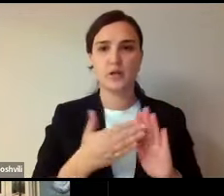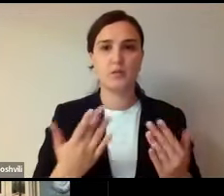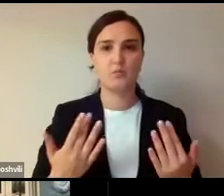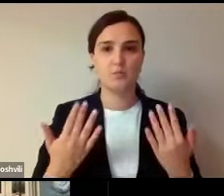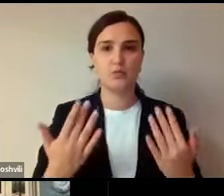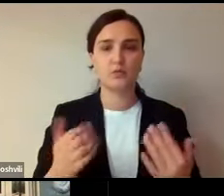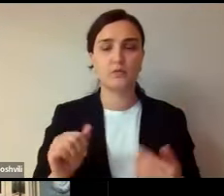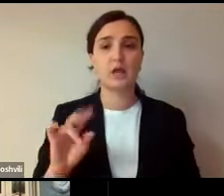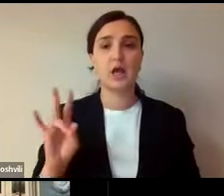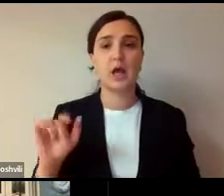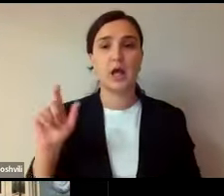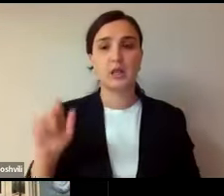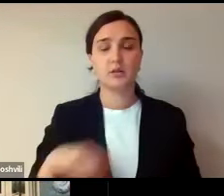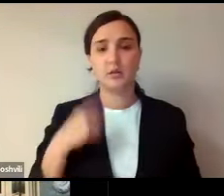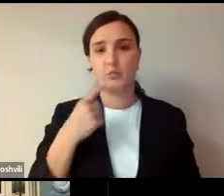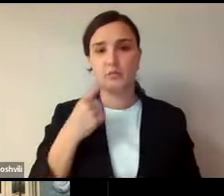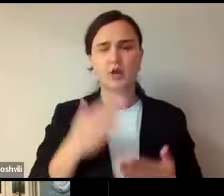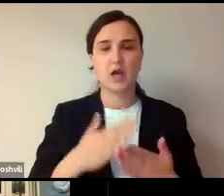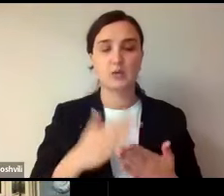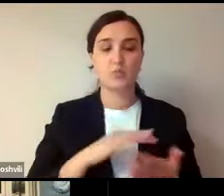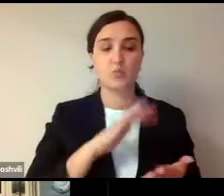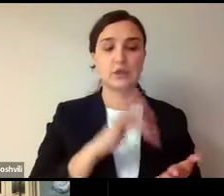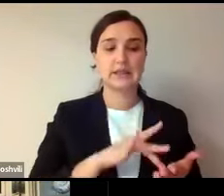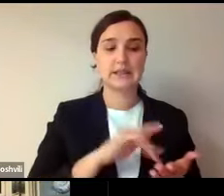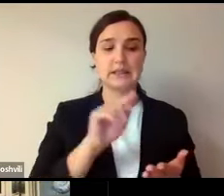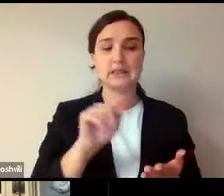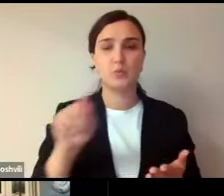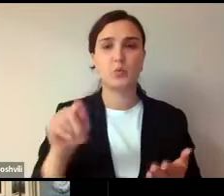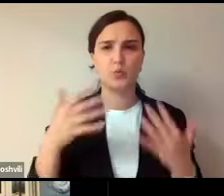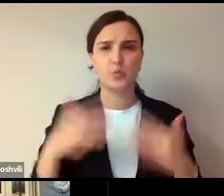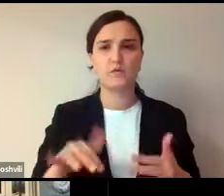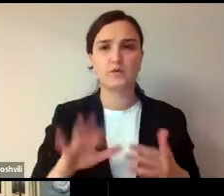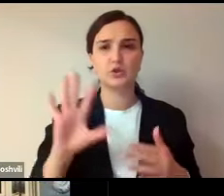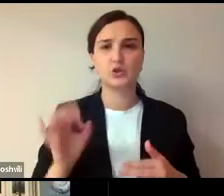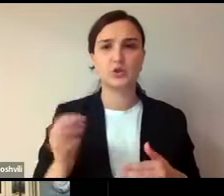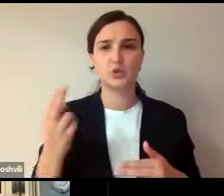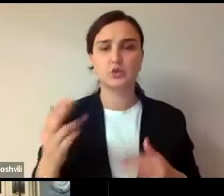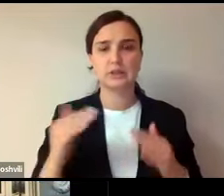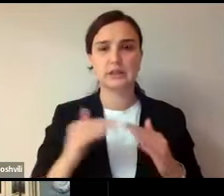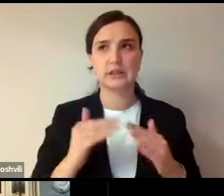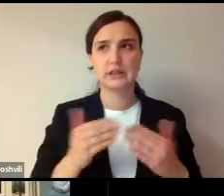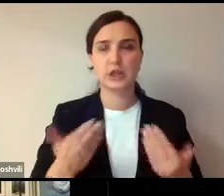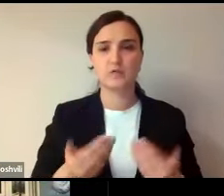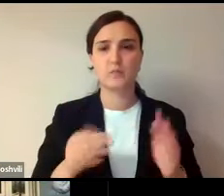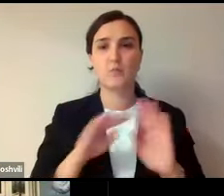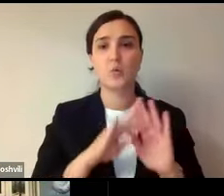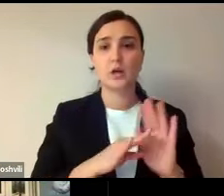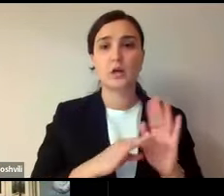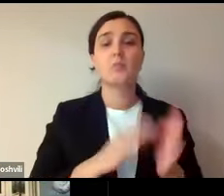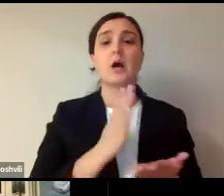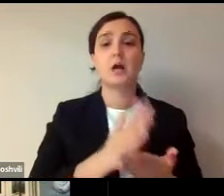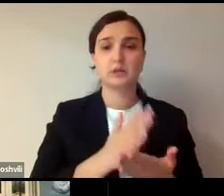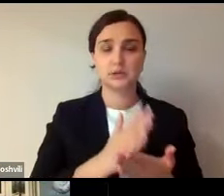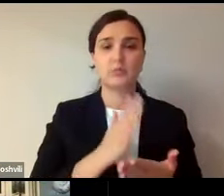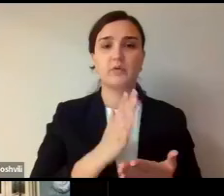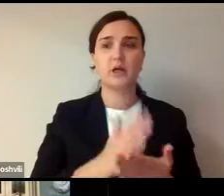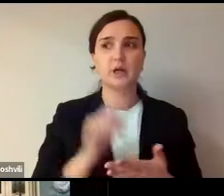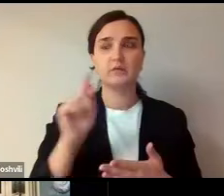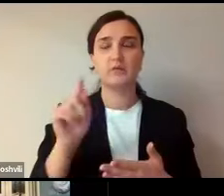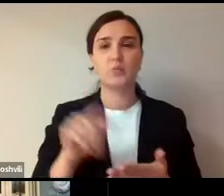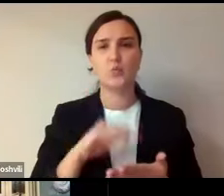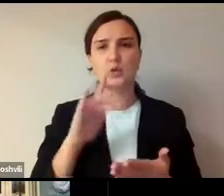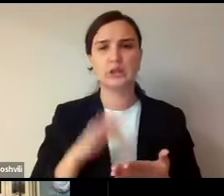არის თქვა მუნიციპალიტეტები, სადაც უკვე ესეთი სოციალური საცხოვრის პროგრამა არსებობს, არის